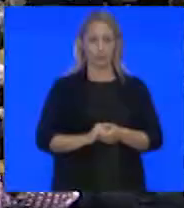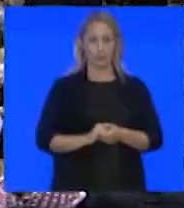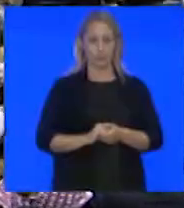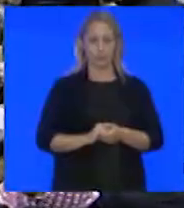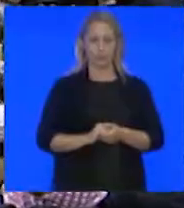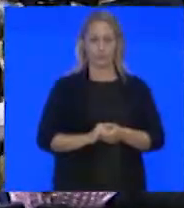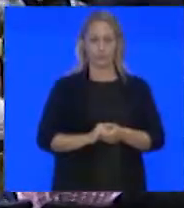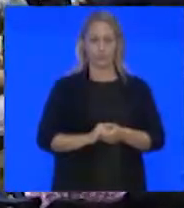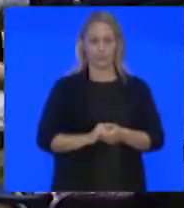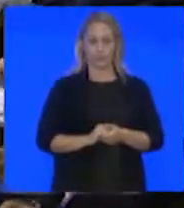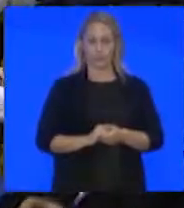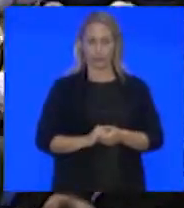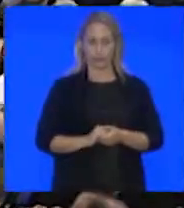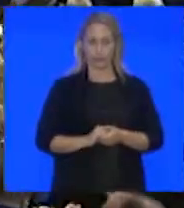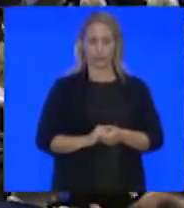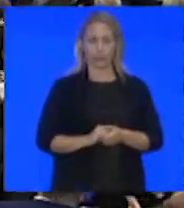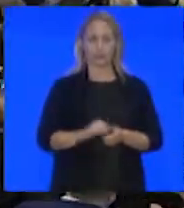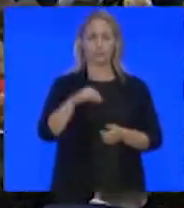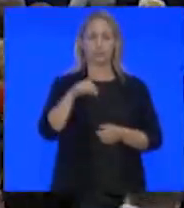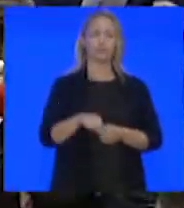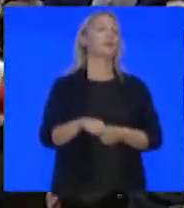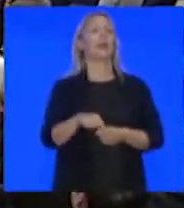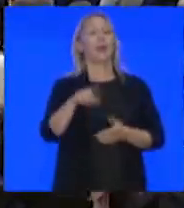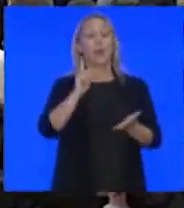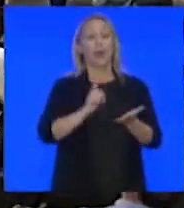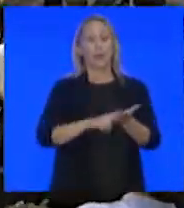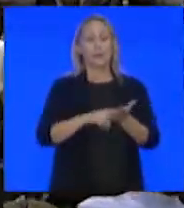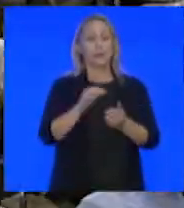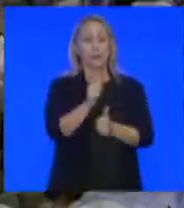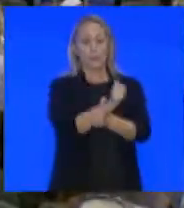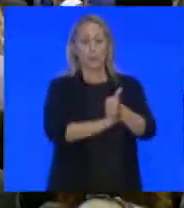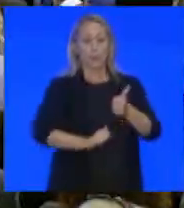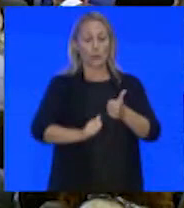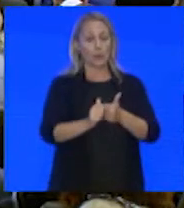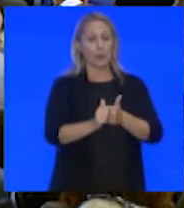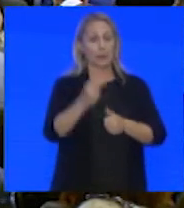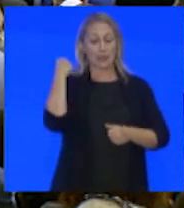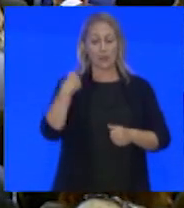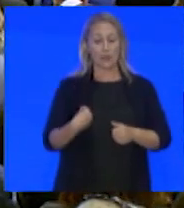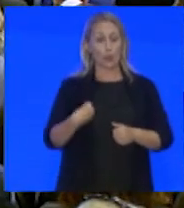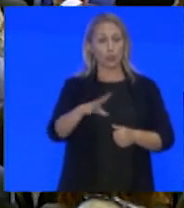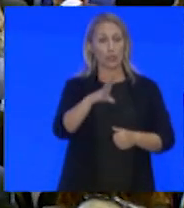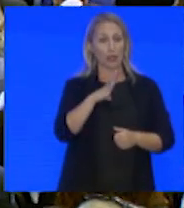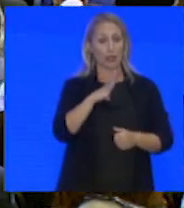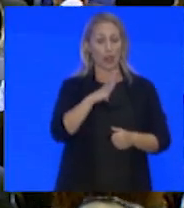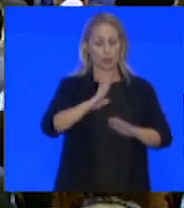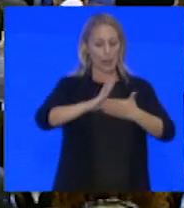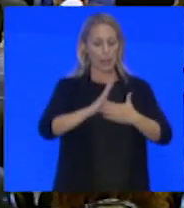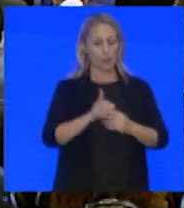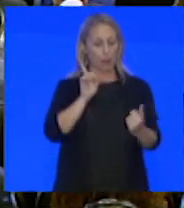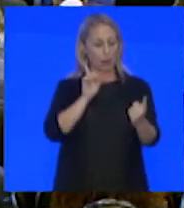Αλλά να διευκολύνουμε και τους υπαλλήλους πρώτης γραμμής, δημόσιους λειτουργούς που έρχονται σε επαφή με πολίτες,